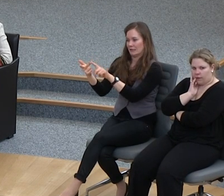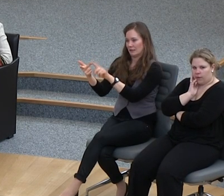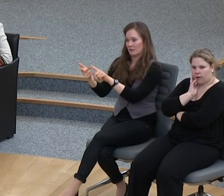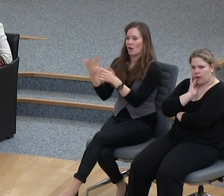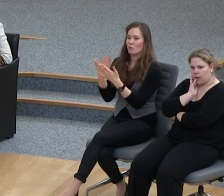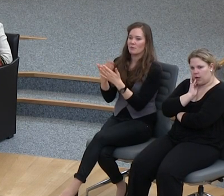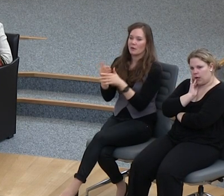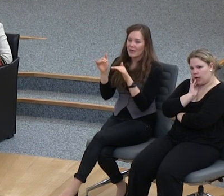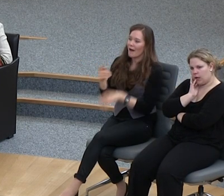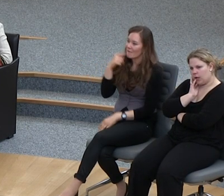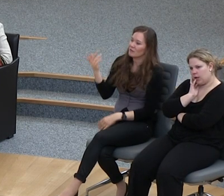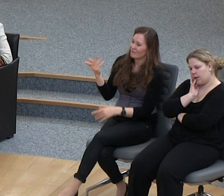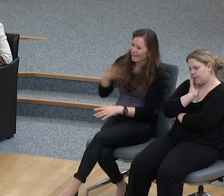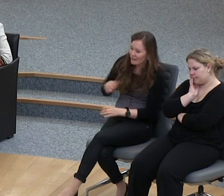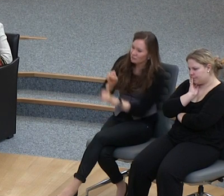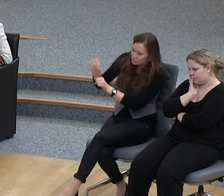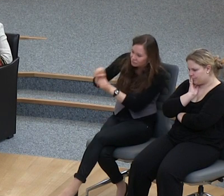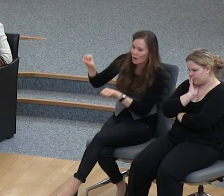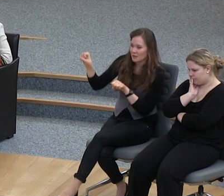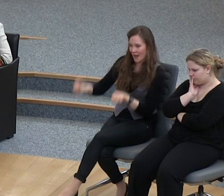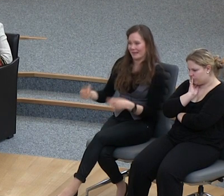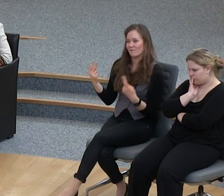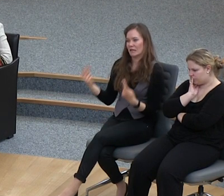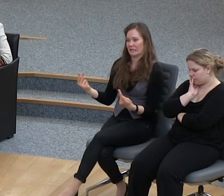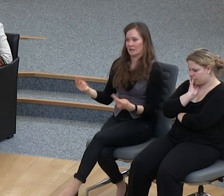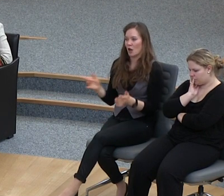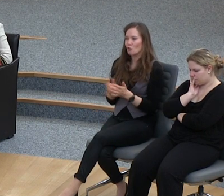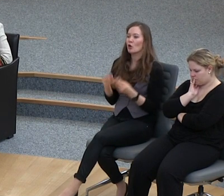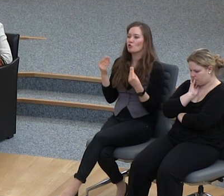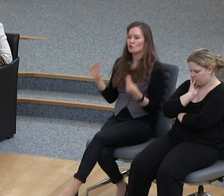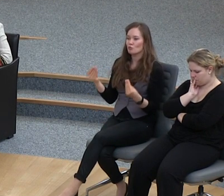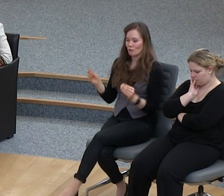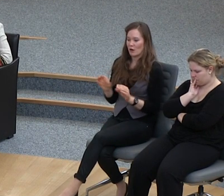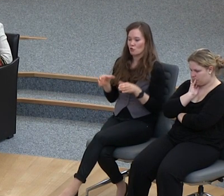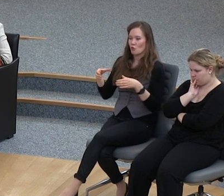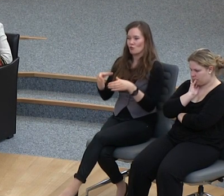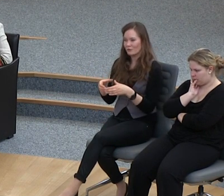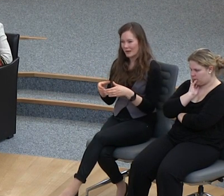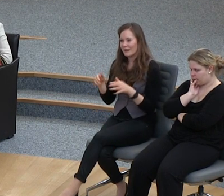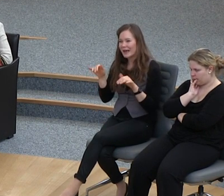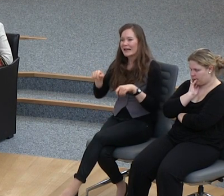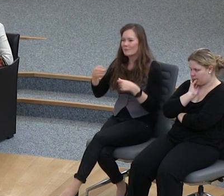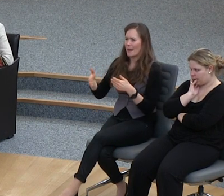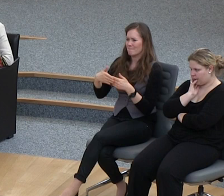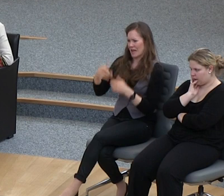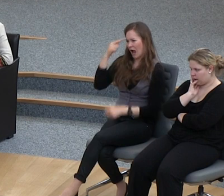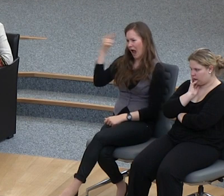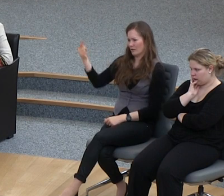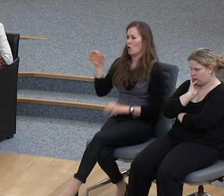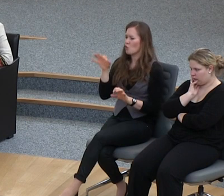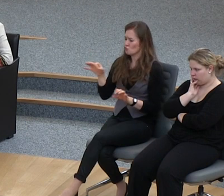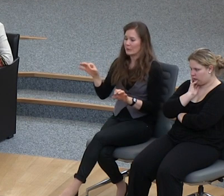auch Eingaben zu machen. Es ist immer in den Kommunen, die Beiräte, es gibt sehr gute Beiräte, gar keine